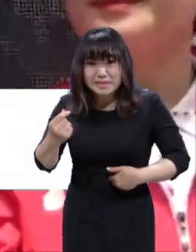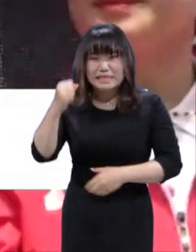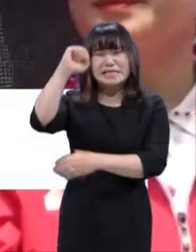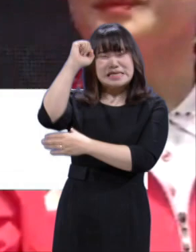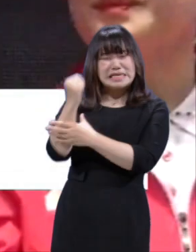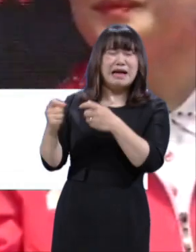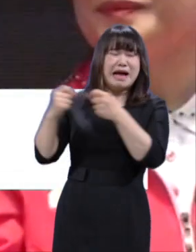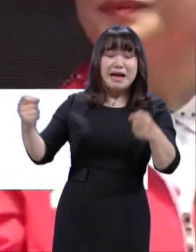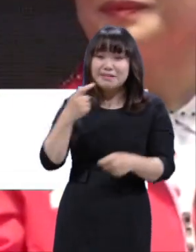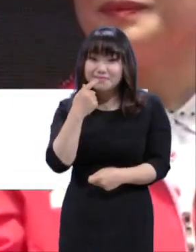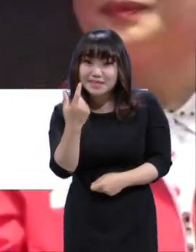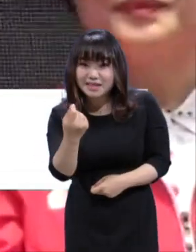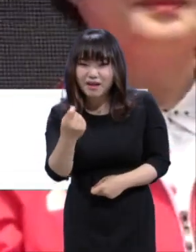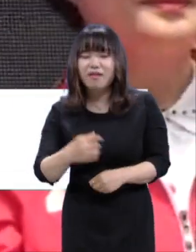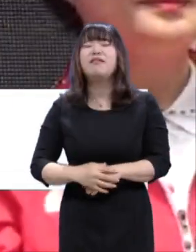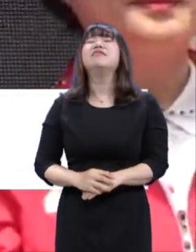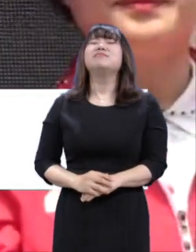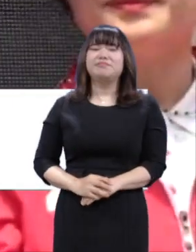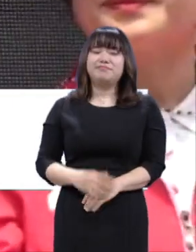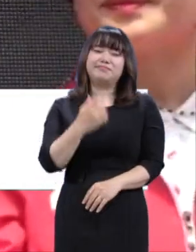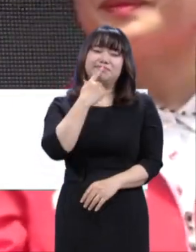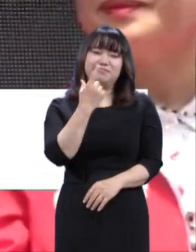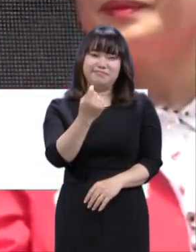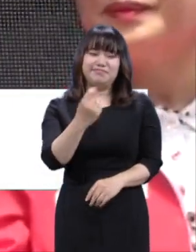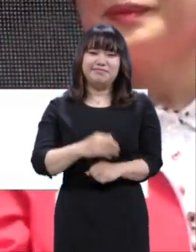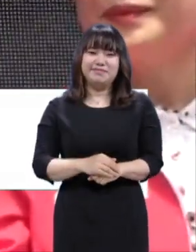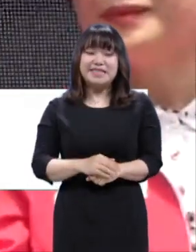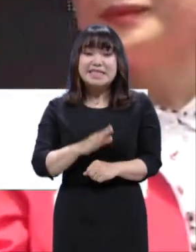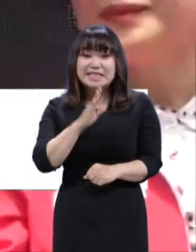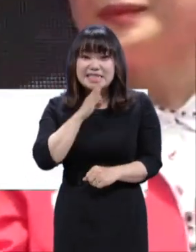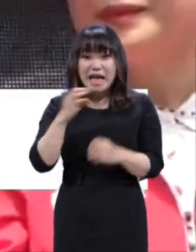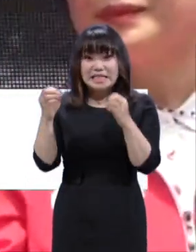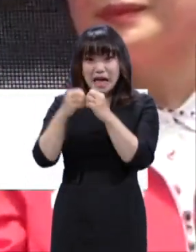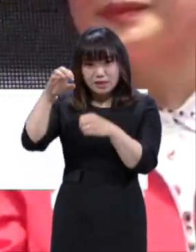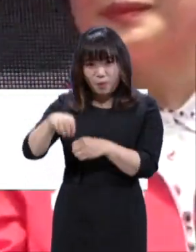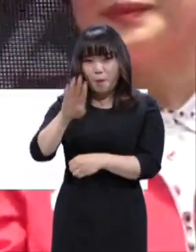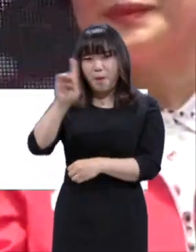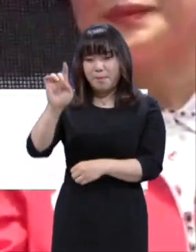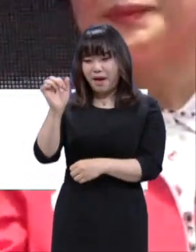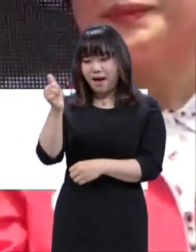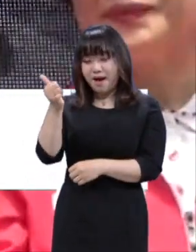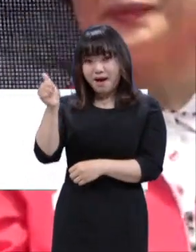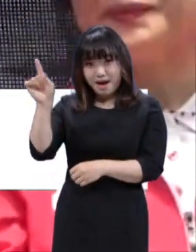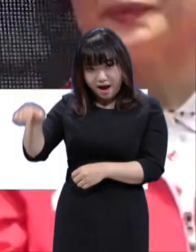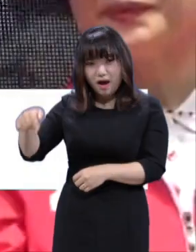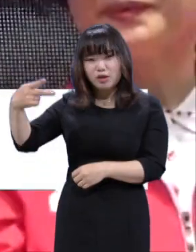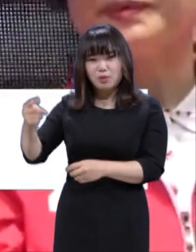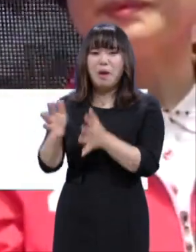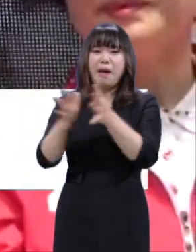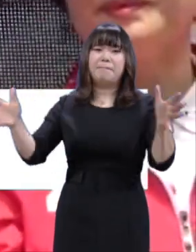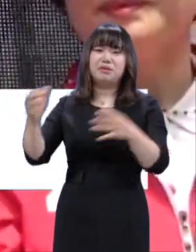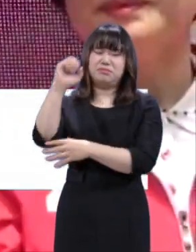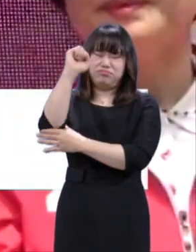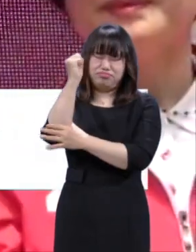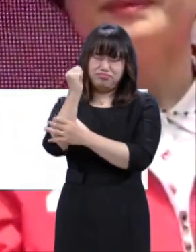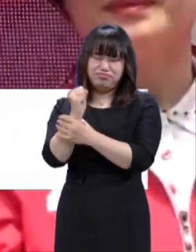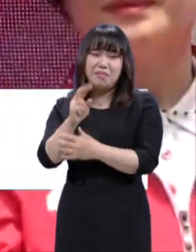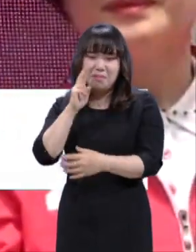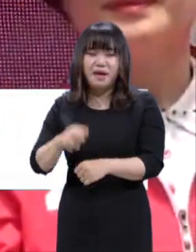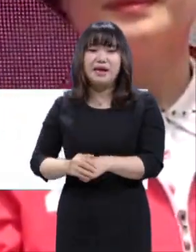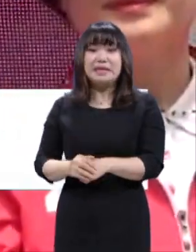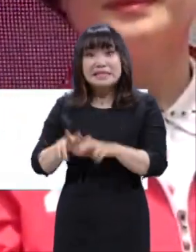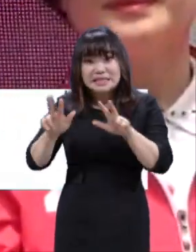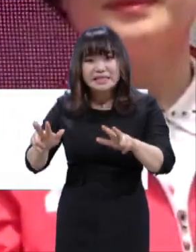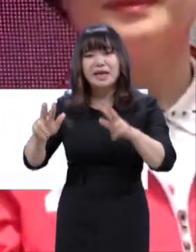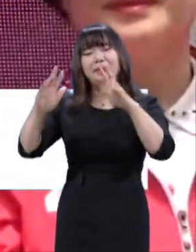오랫동안 그대로 있죠? 네. 예. 그리고 창동, 방학동의 오래된 아파트들 이제는 좀